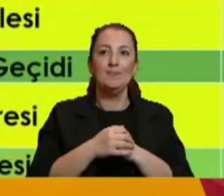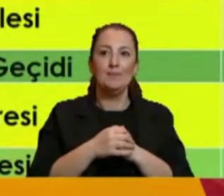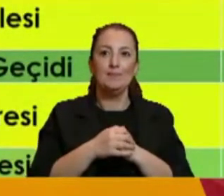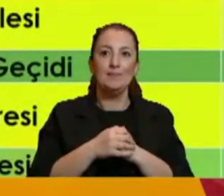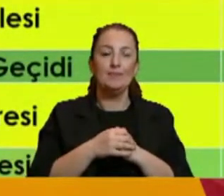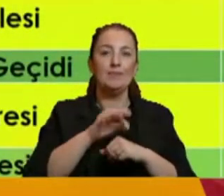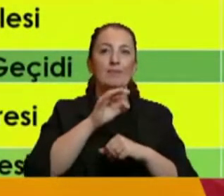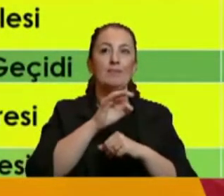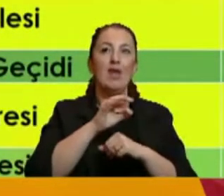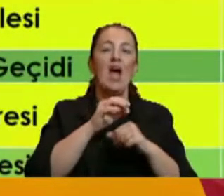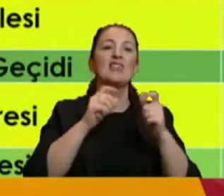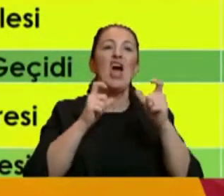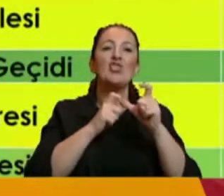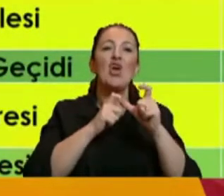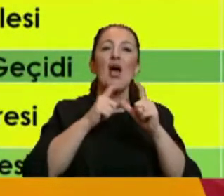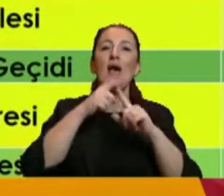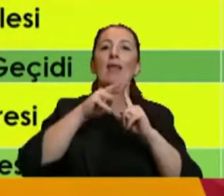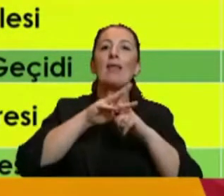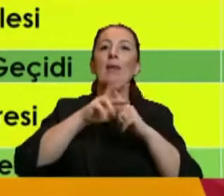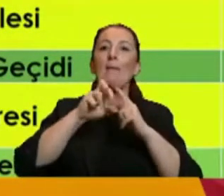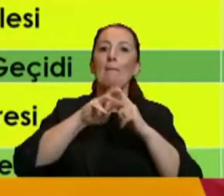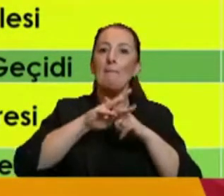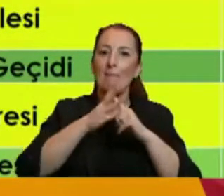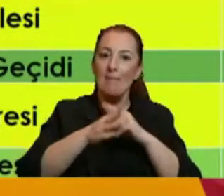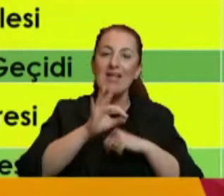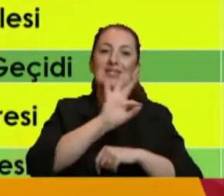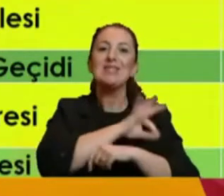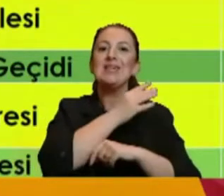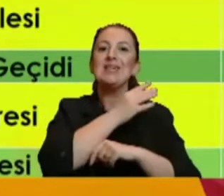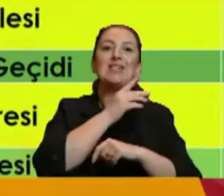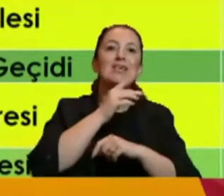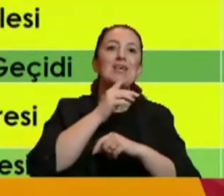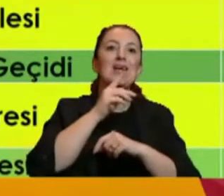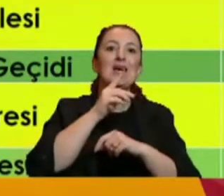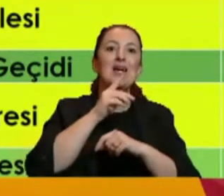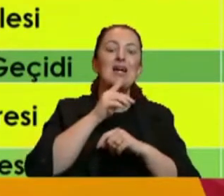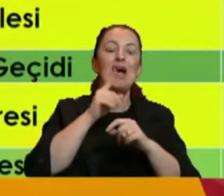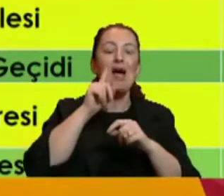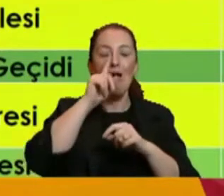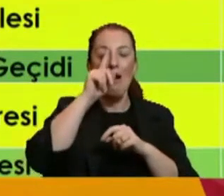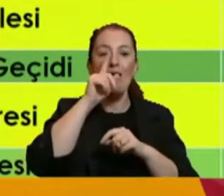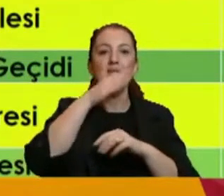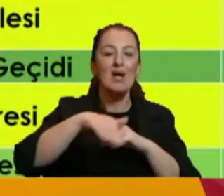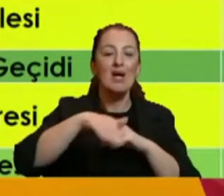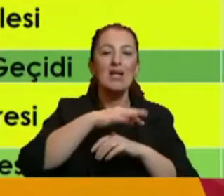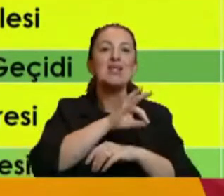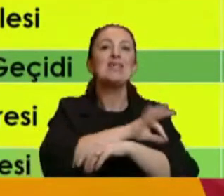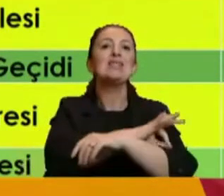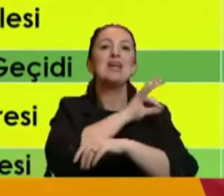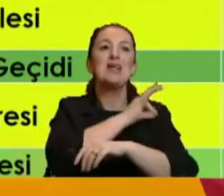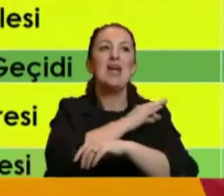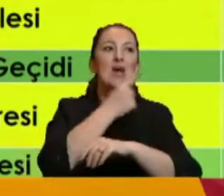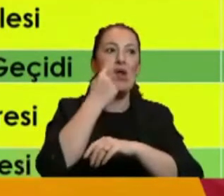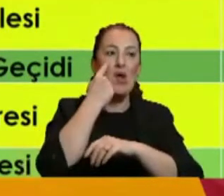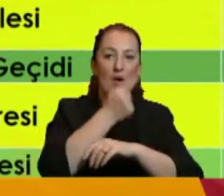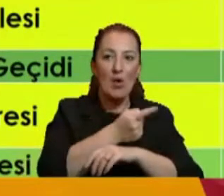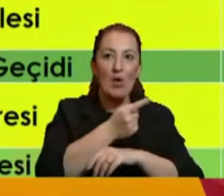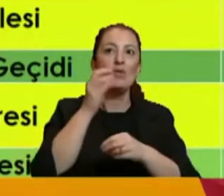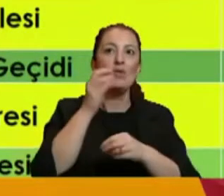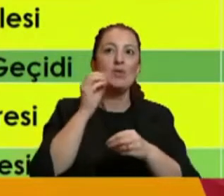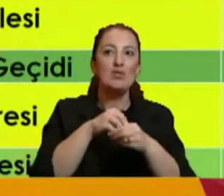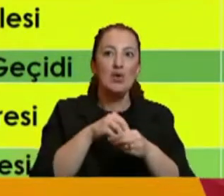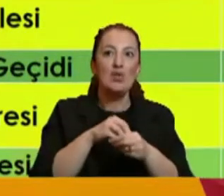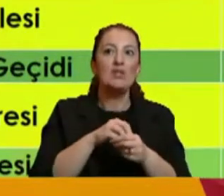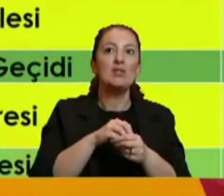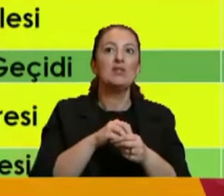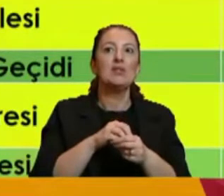bu Sancaktepe Sarıgazi mahallesi devam ediyor Sarıyer Baltalimanı arıtma Deşarj attı bitti